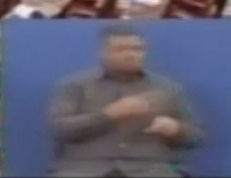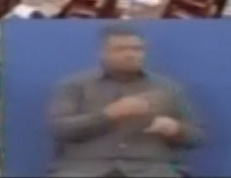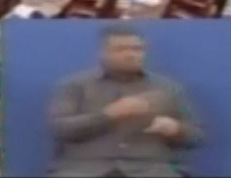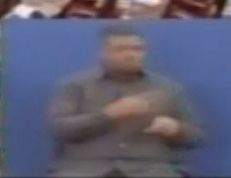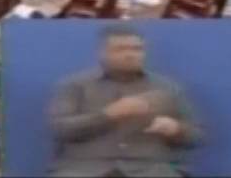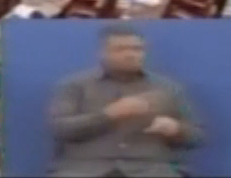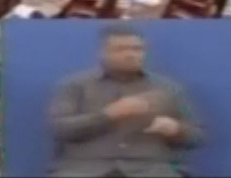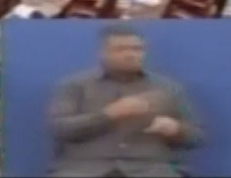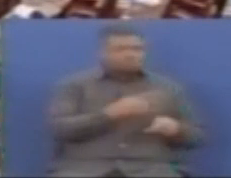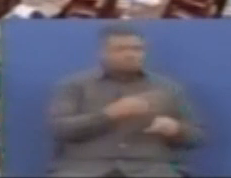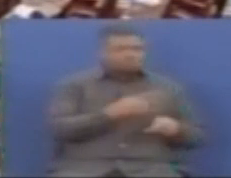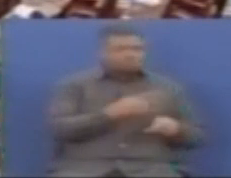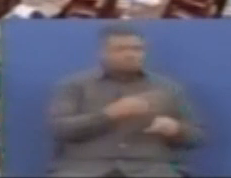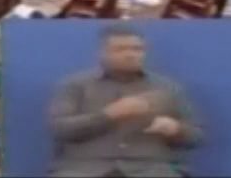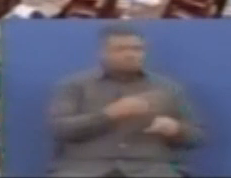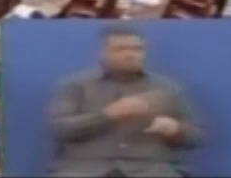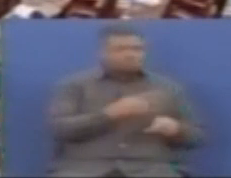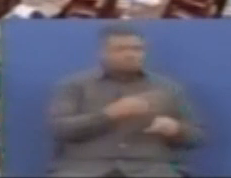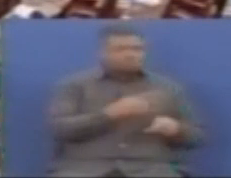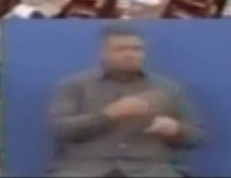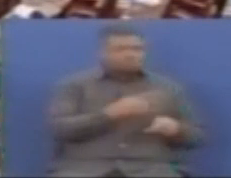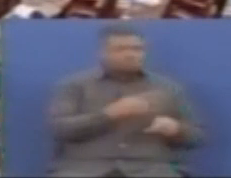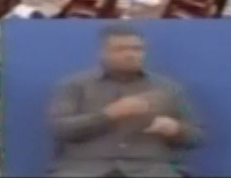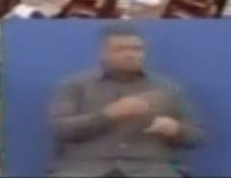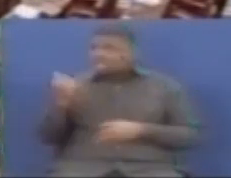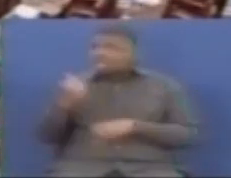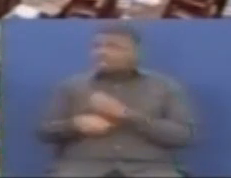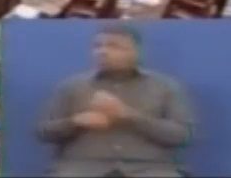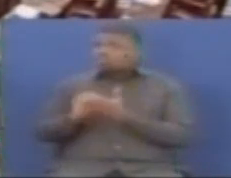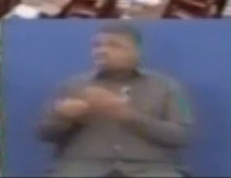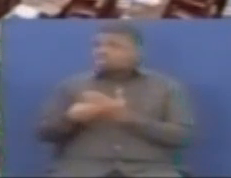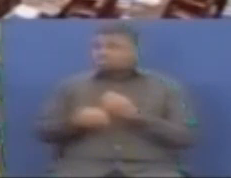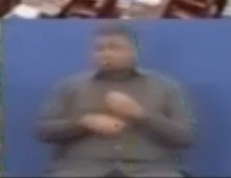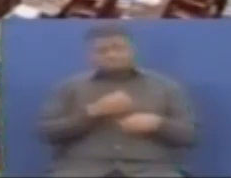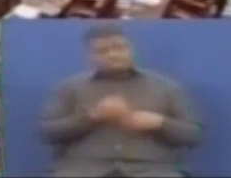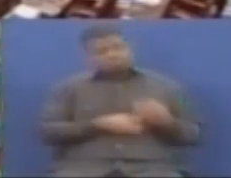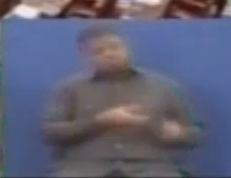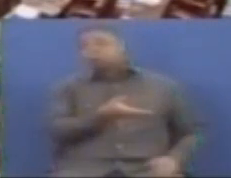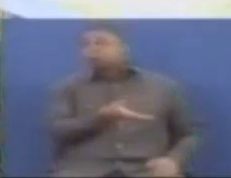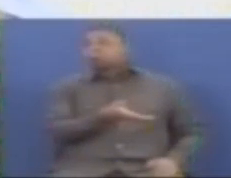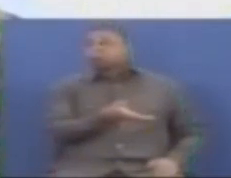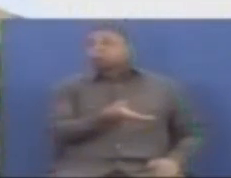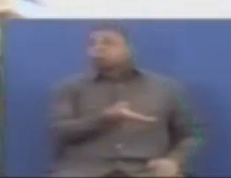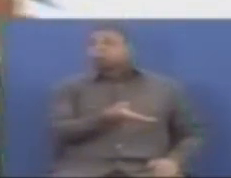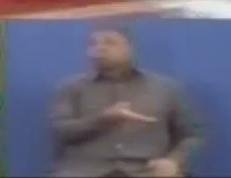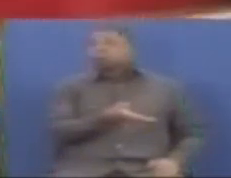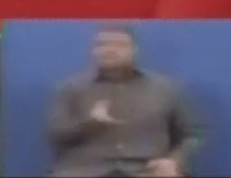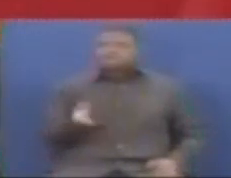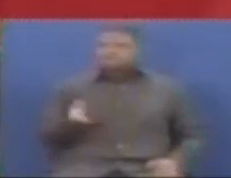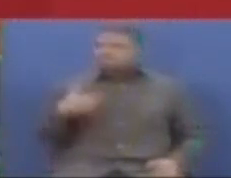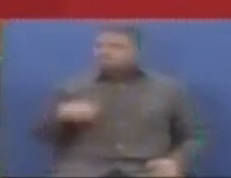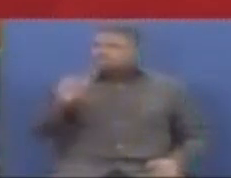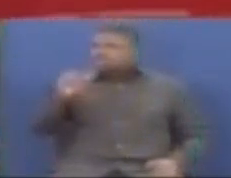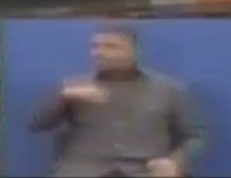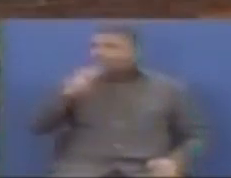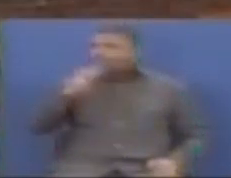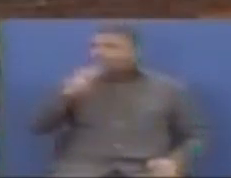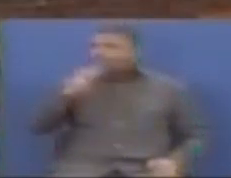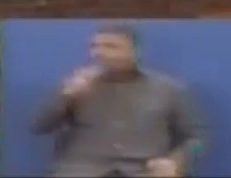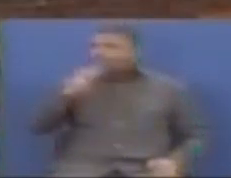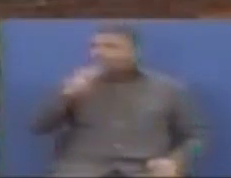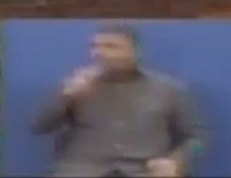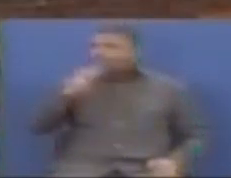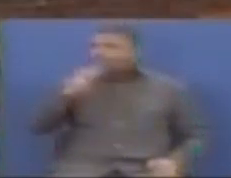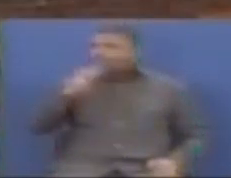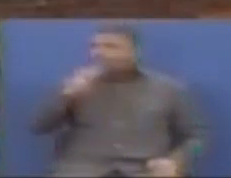taifa. Je, serikali imefikia hatua gani ya mchakato huo? Swali hilo limeelekezwa Wizara ya Habari,